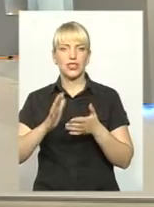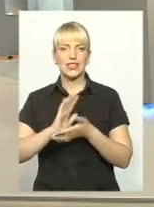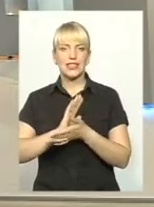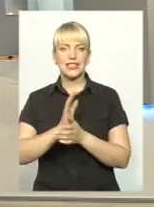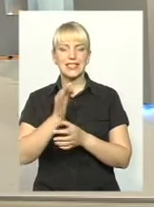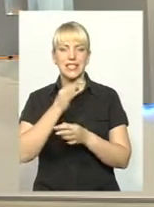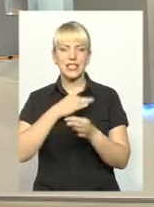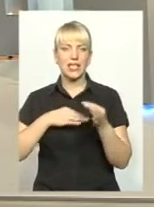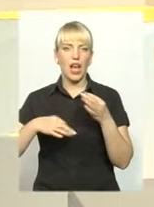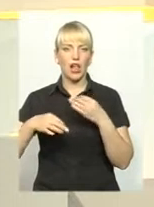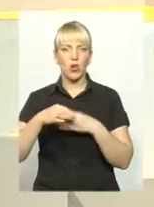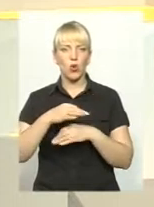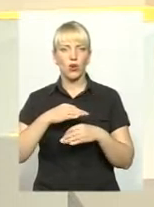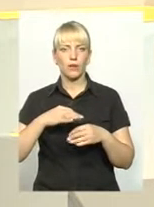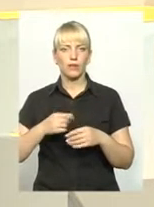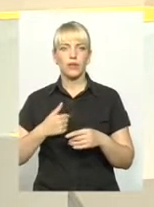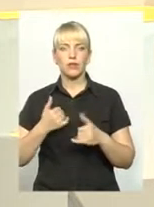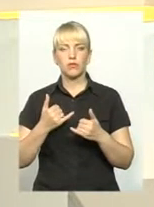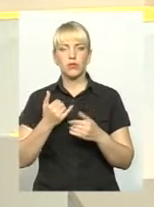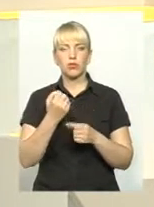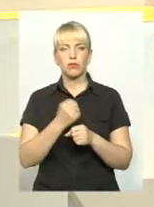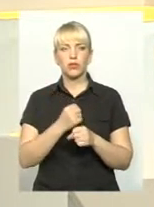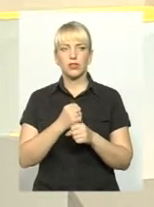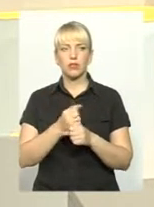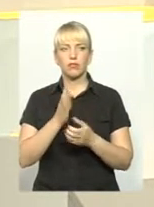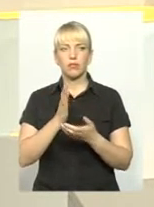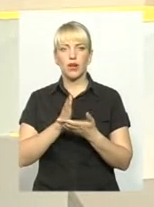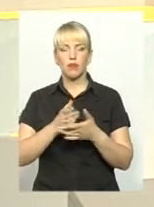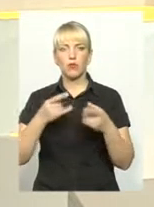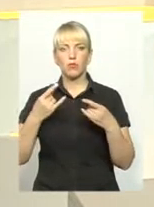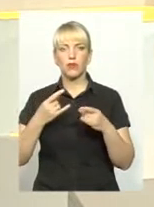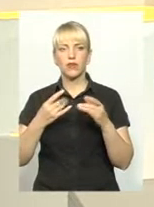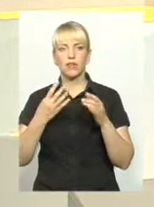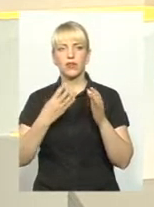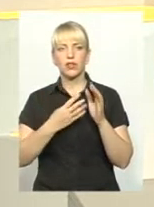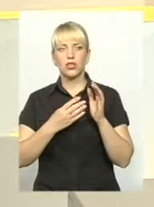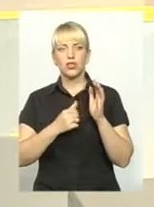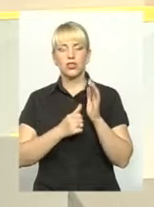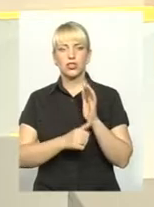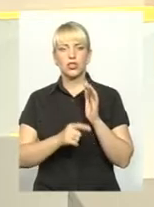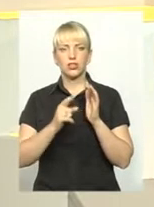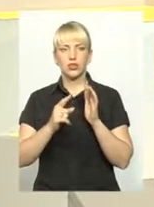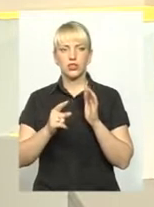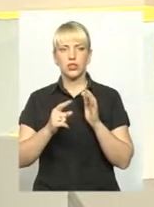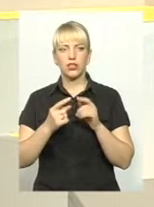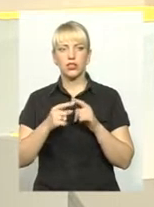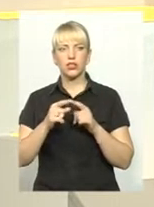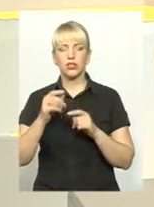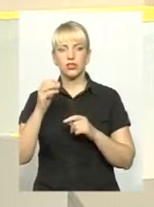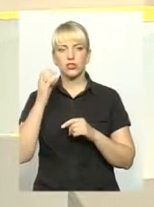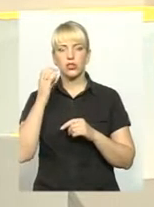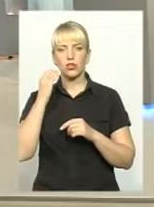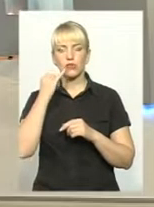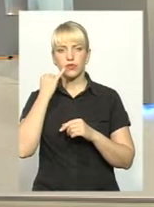продовження теми діалогу, сьогодні ми в прямому ефірі 61 90 60. Слухаємо додзвонювача. Говоріть, будь ласка.